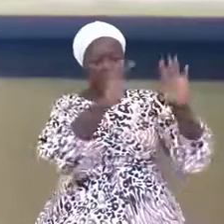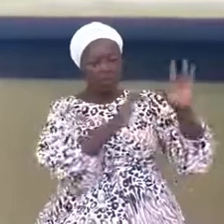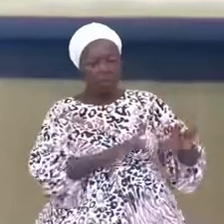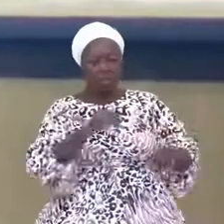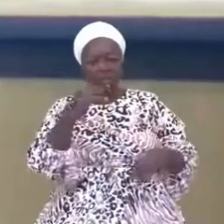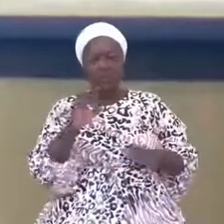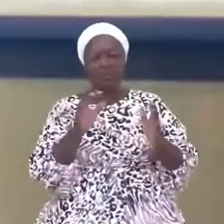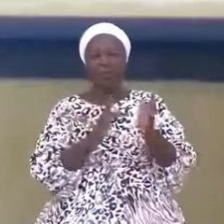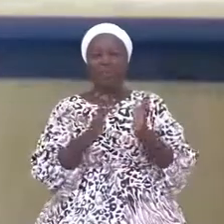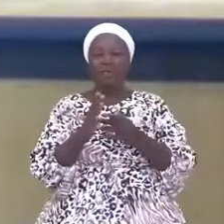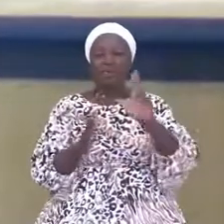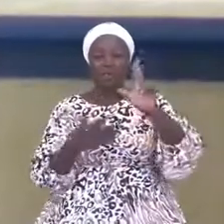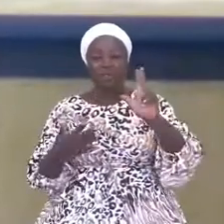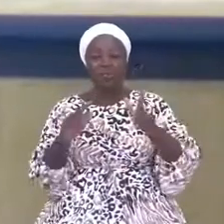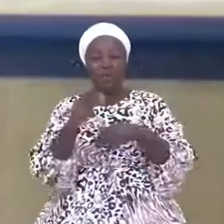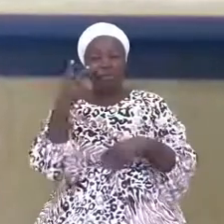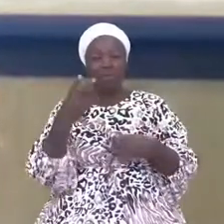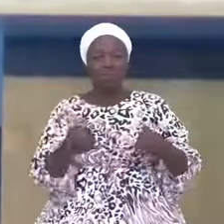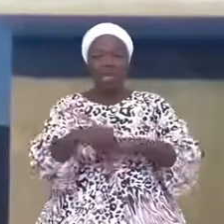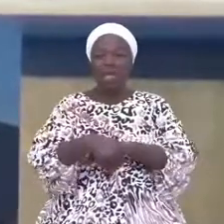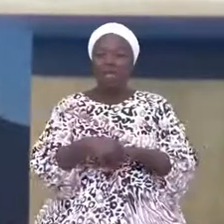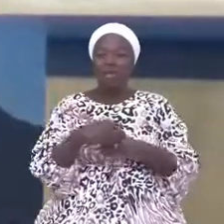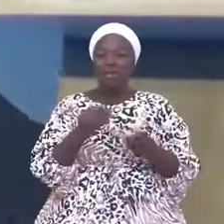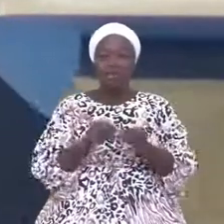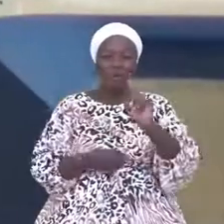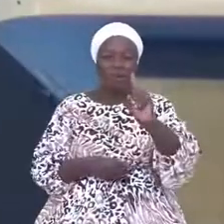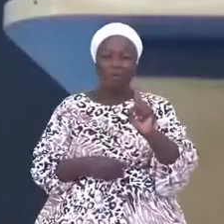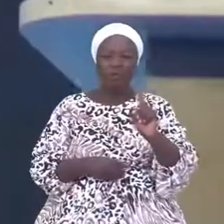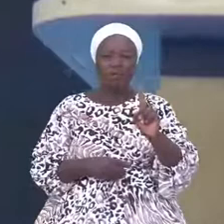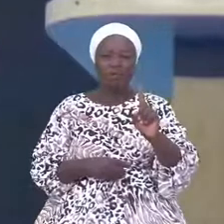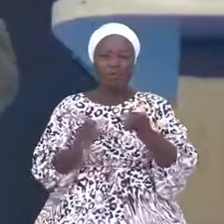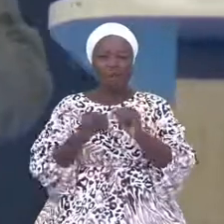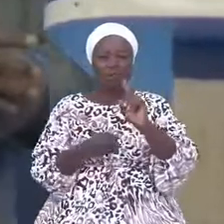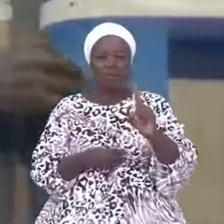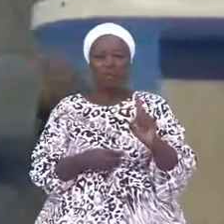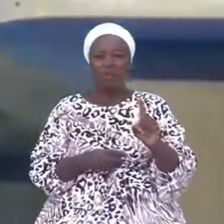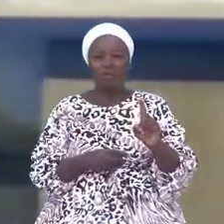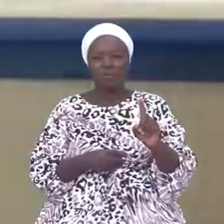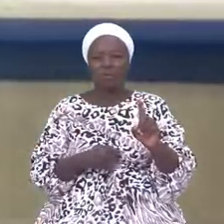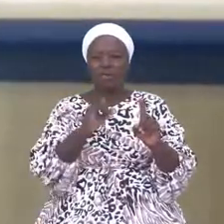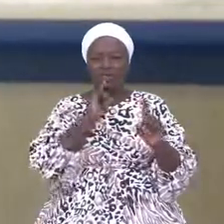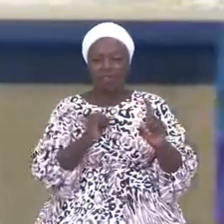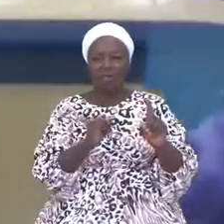Les possibilités miraculeuses dans la miséricorde de Jésus. Il y a trois choses à considérer.